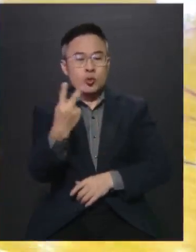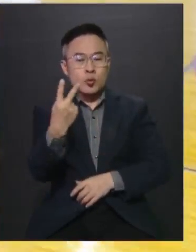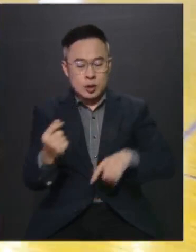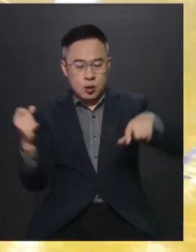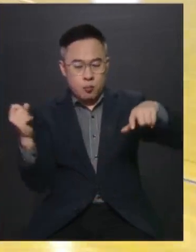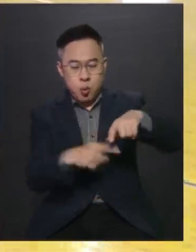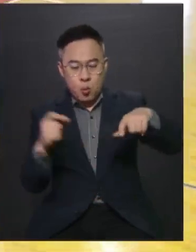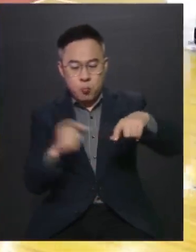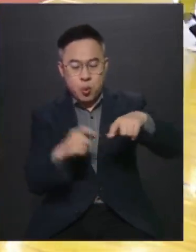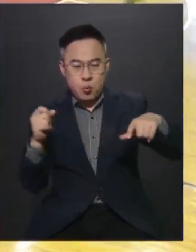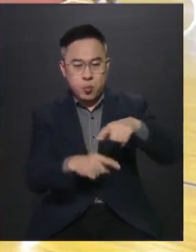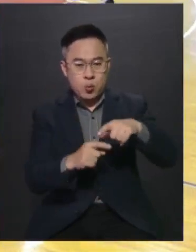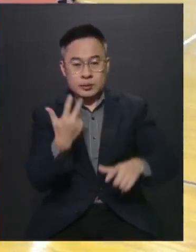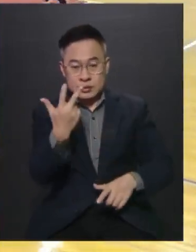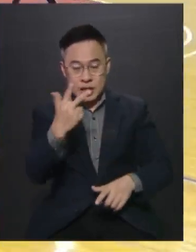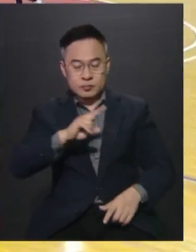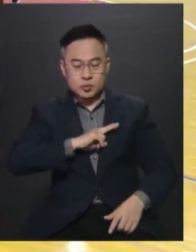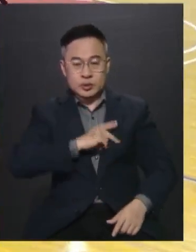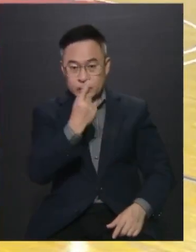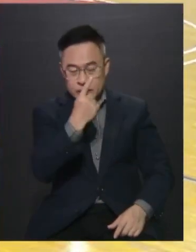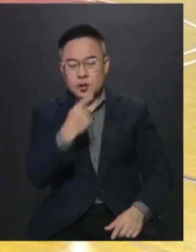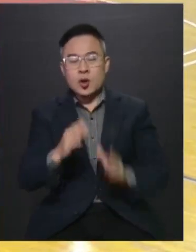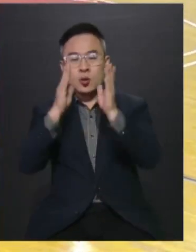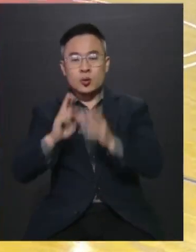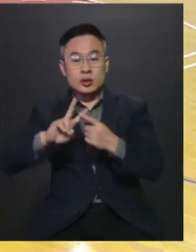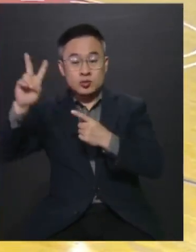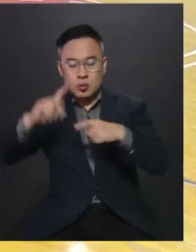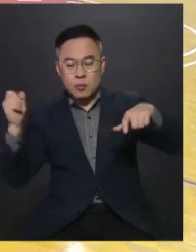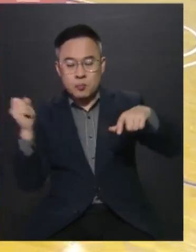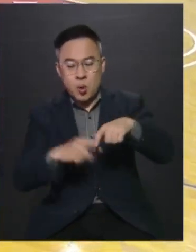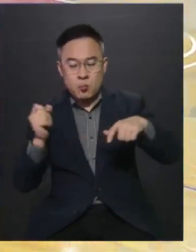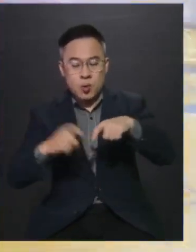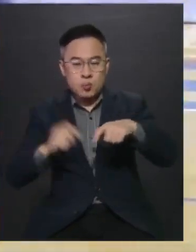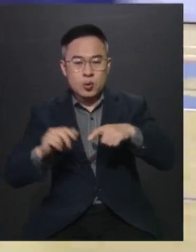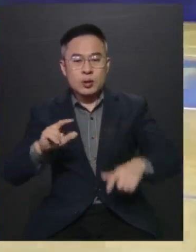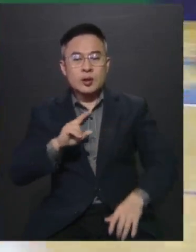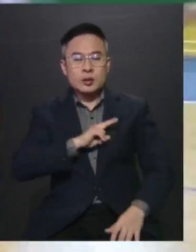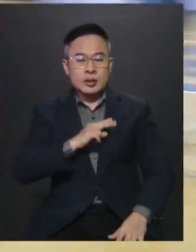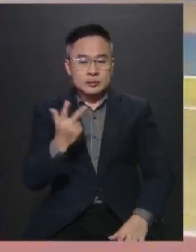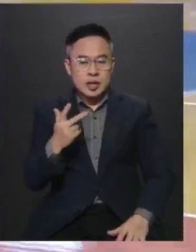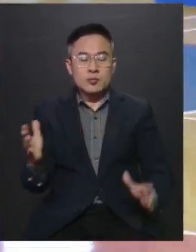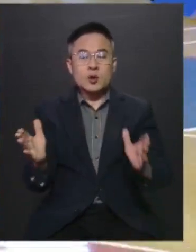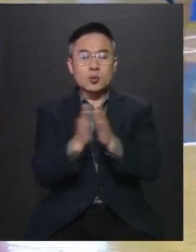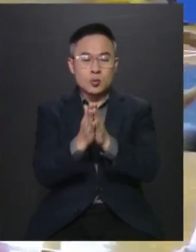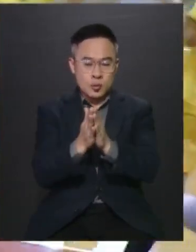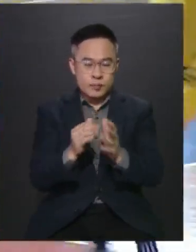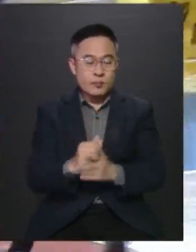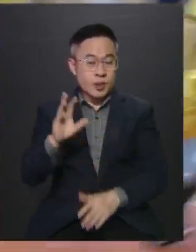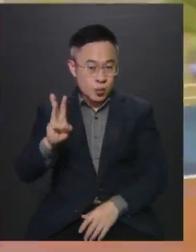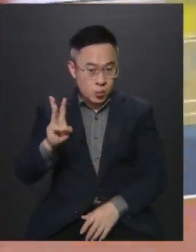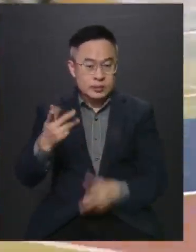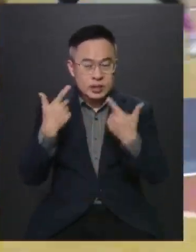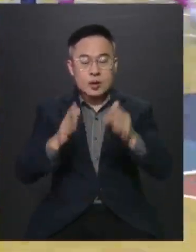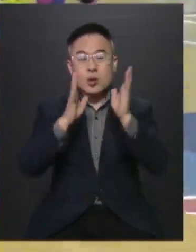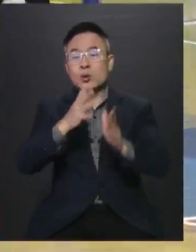าโก้ครับยิงได้นาทีที่2นาทีที่17แล้วก็นาทีที่28ครับก็เป็น2แฮตทริกของ2คนนี้นะครับส่วนอีก2ประตูครับได้ม